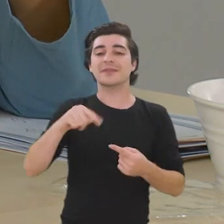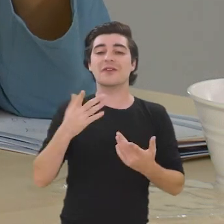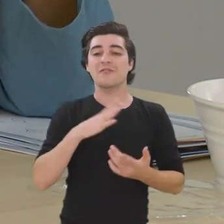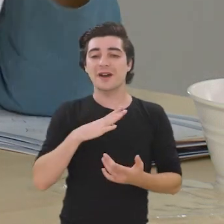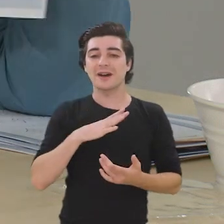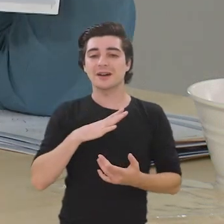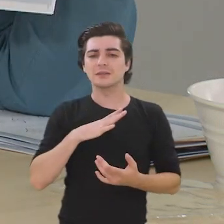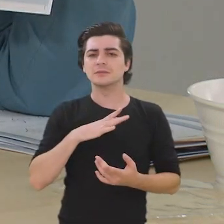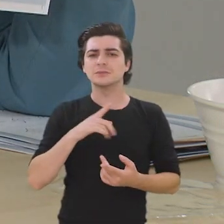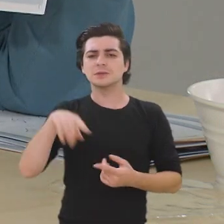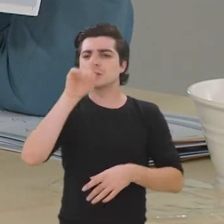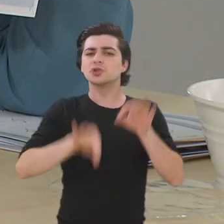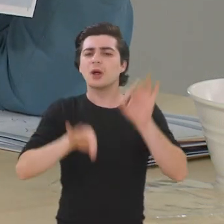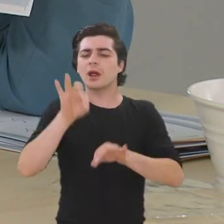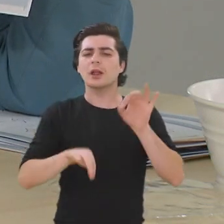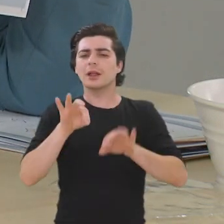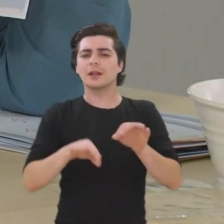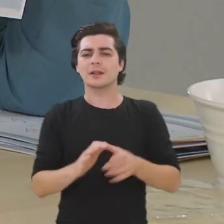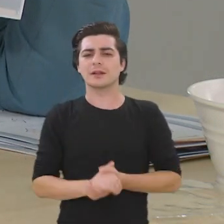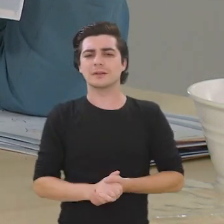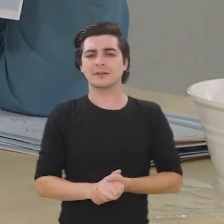şekillerimize. Sizler de inceleyin.